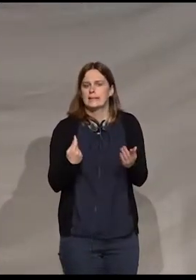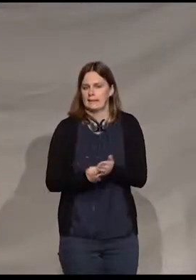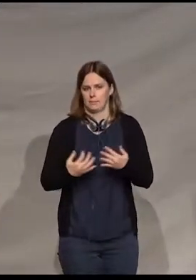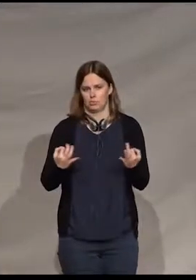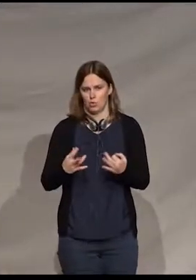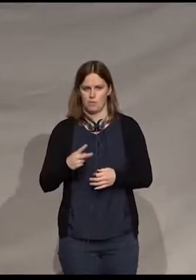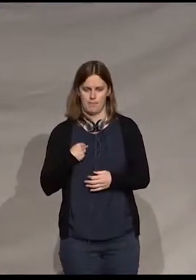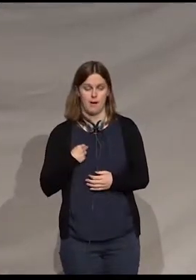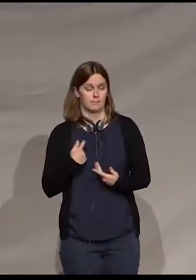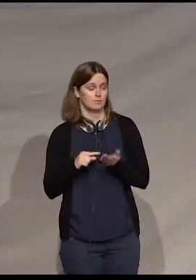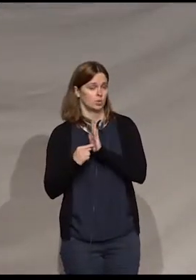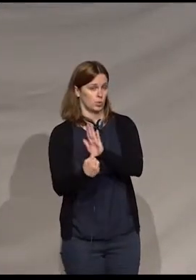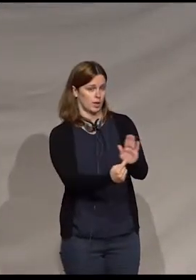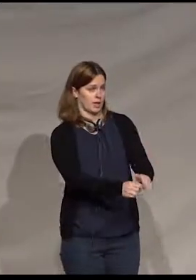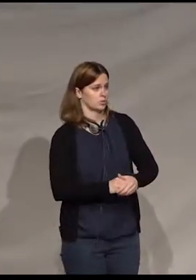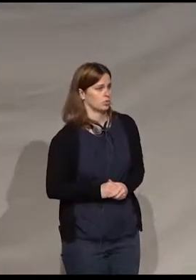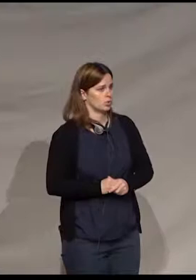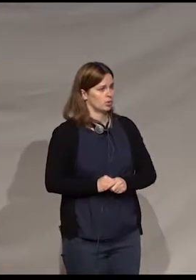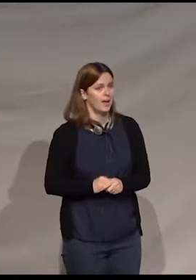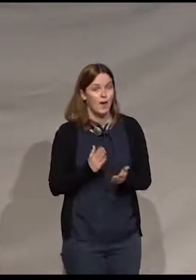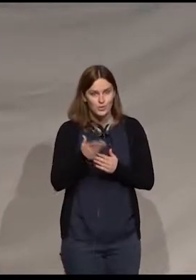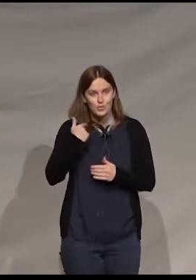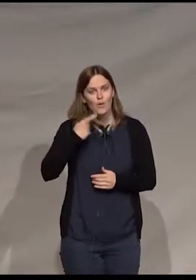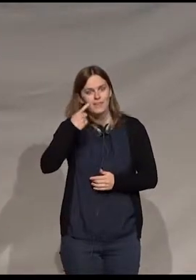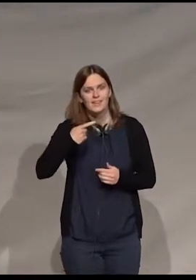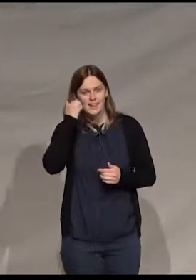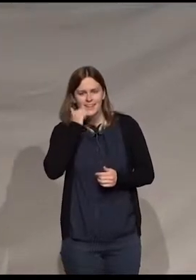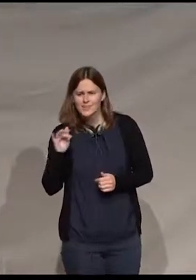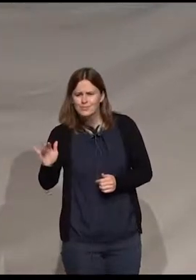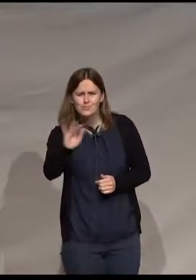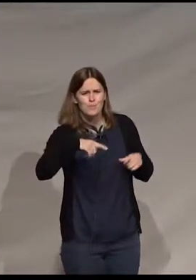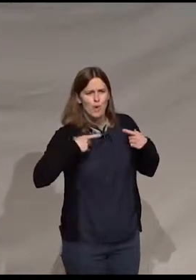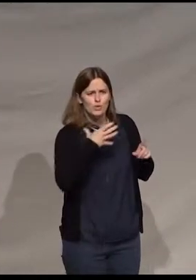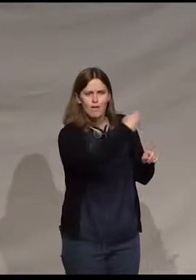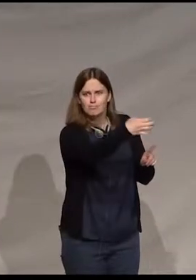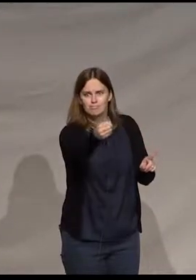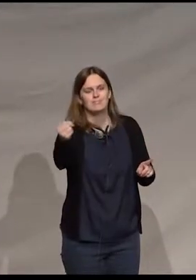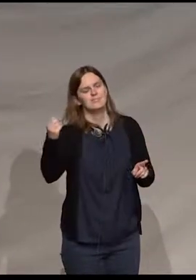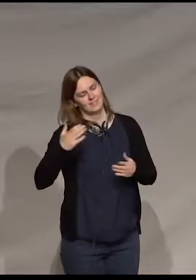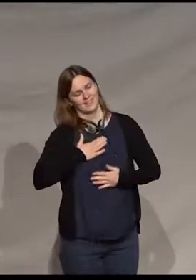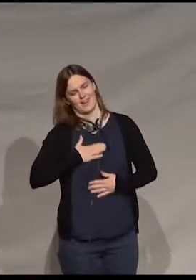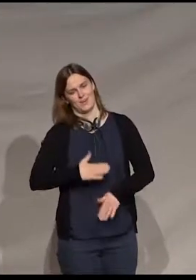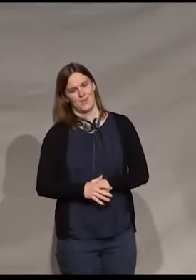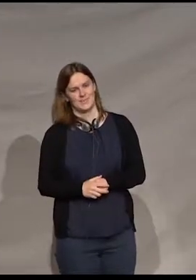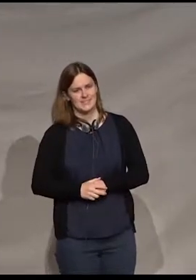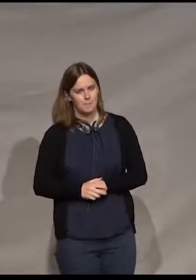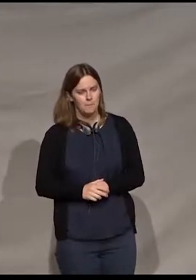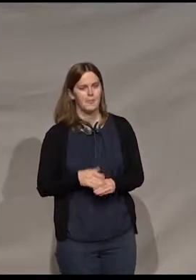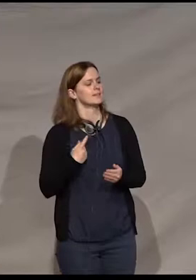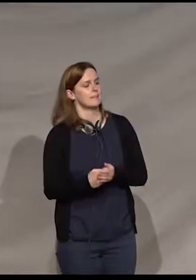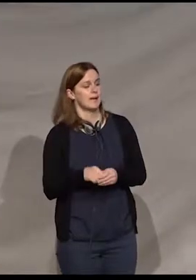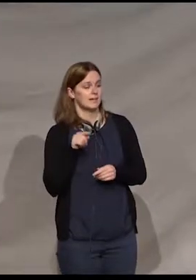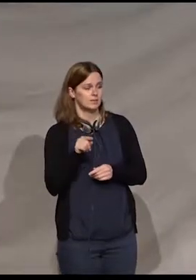tady mimochodem řadu z nich viděl, takže je moc zdravím. Inteligentní pomůcky, Mouth Intelligent, zajímavý přístroj, který